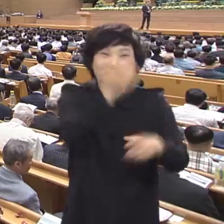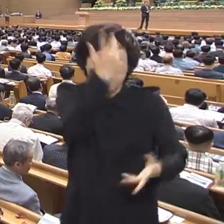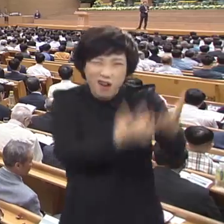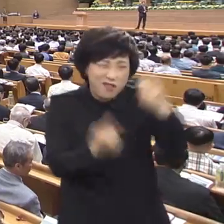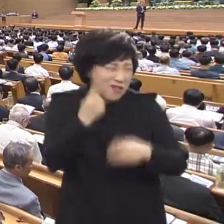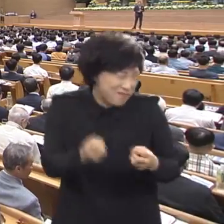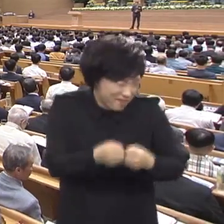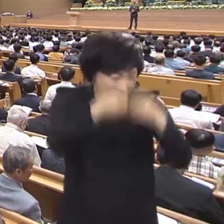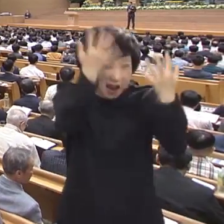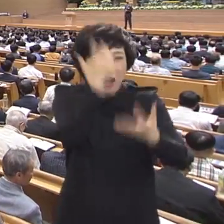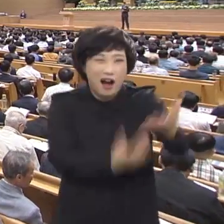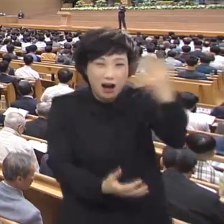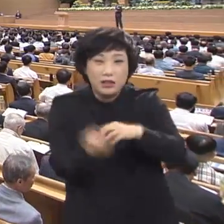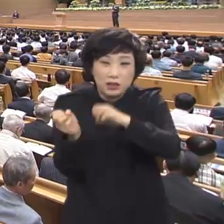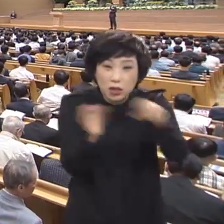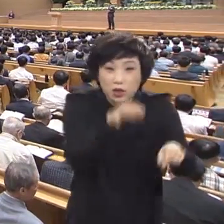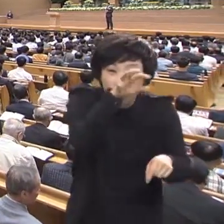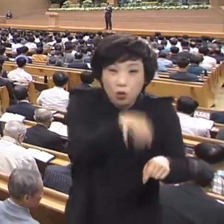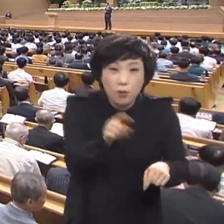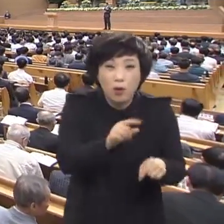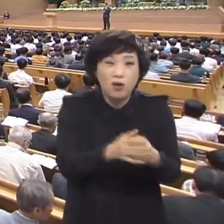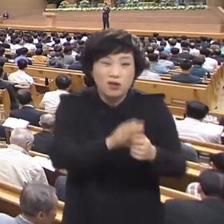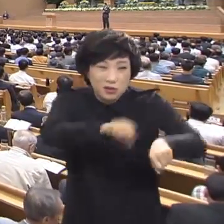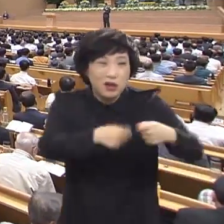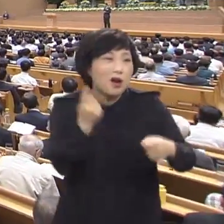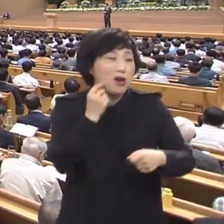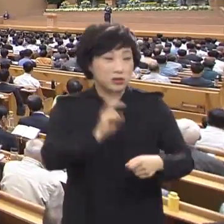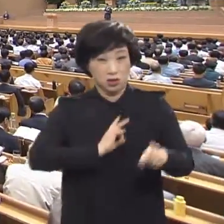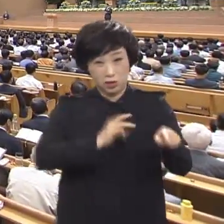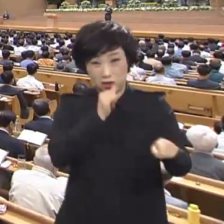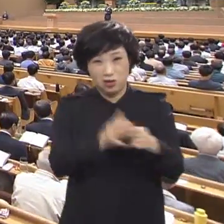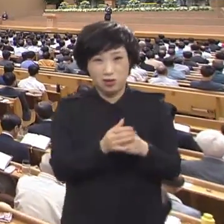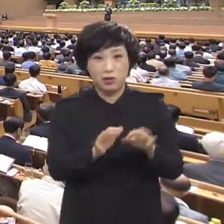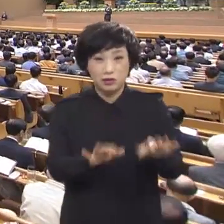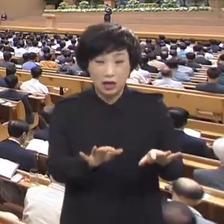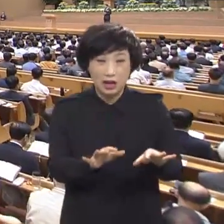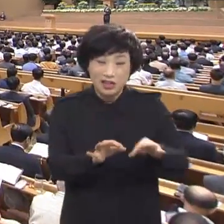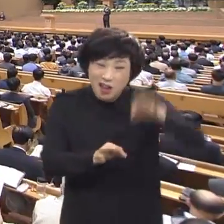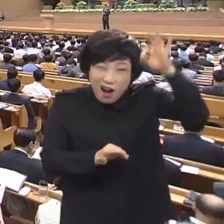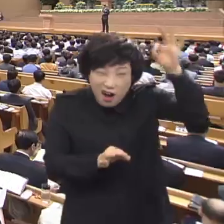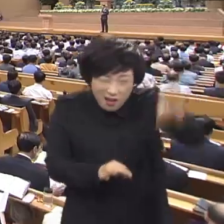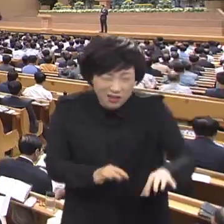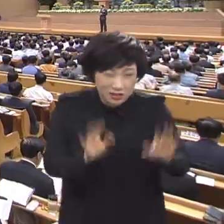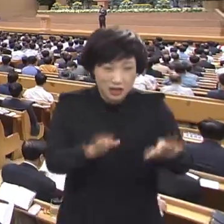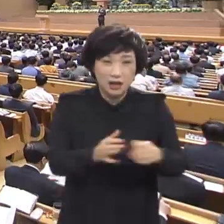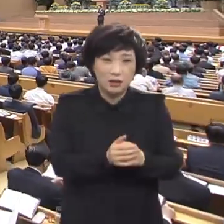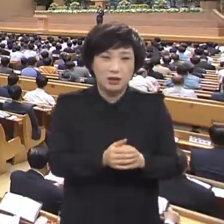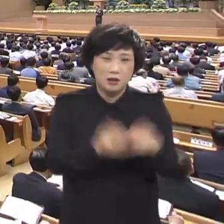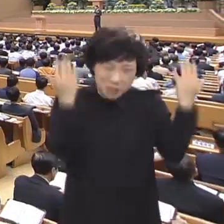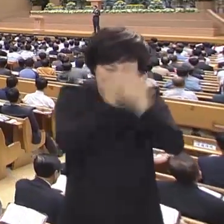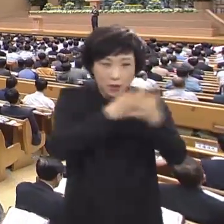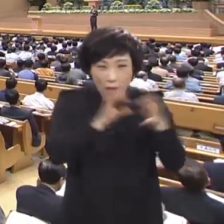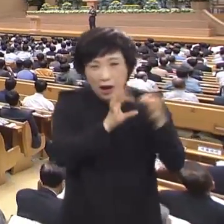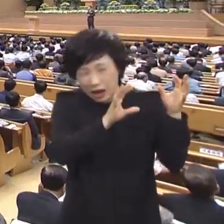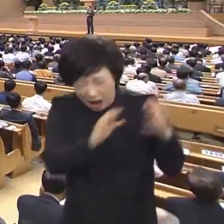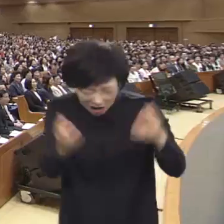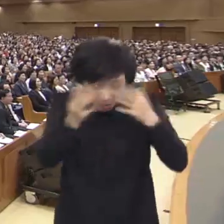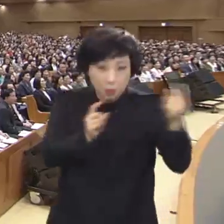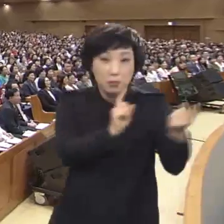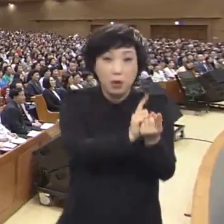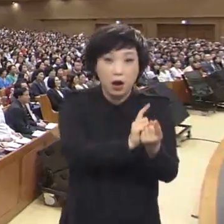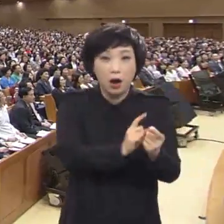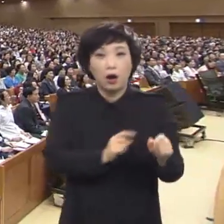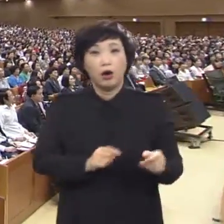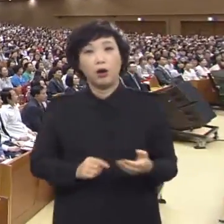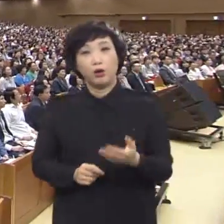불과 유황못에 던지우니 거기는 그 짐승과 거짓 선지자도 있어 세세토록 밤낮 괴로움을 받으리라.